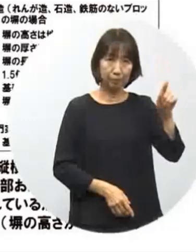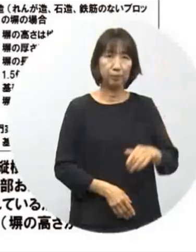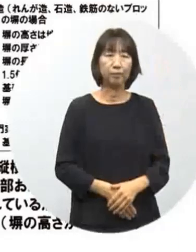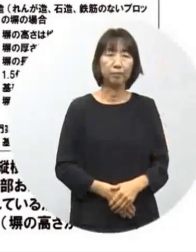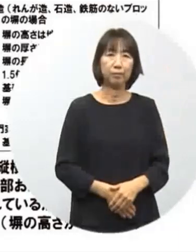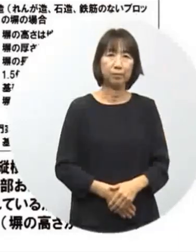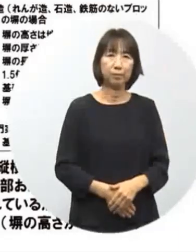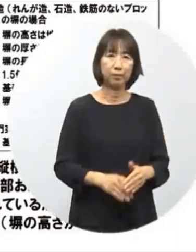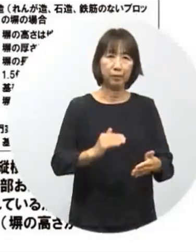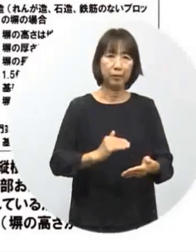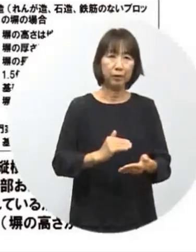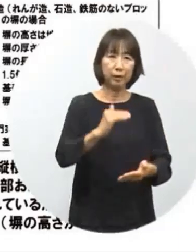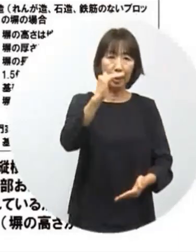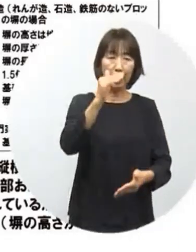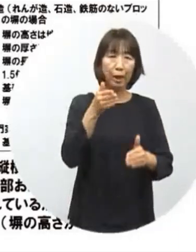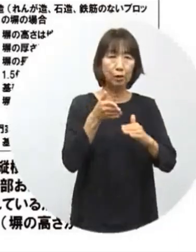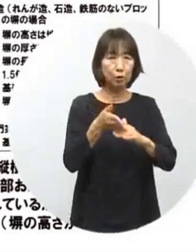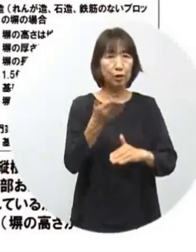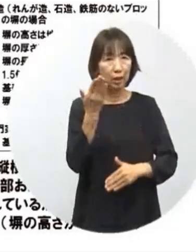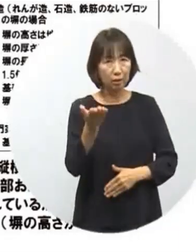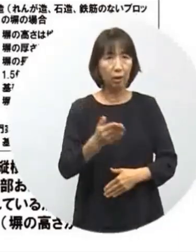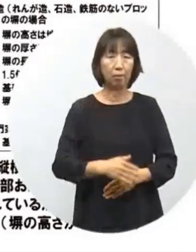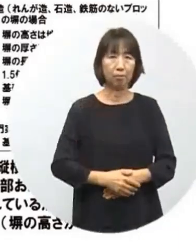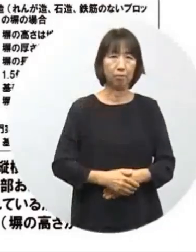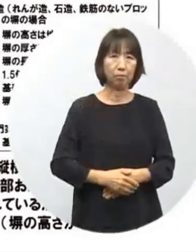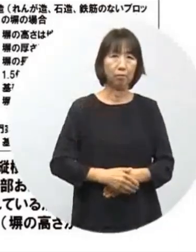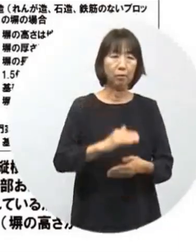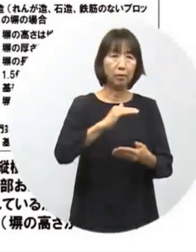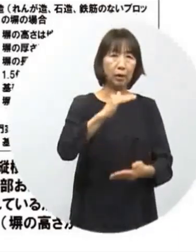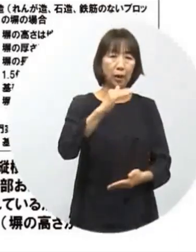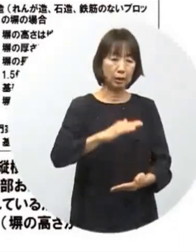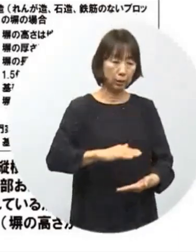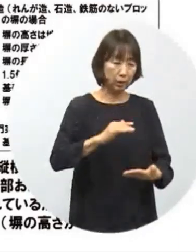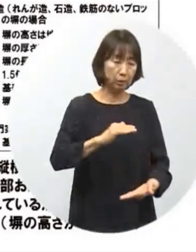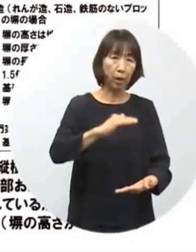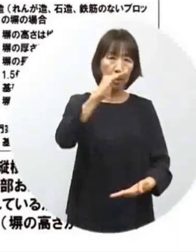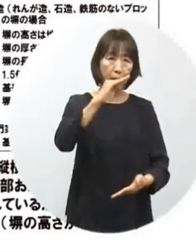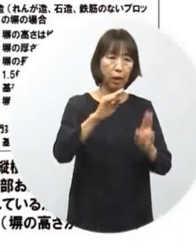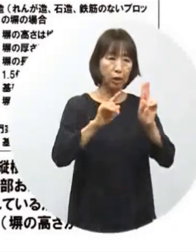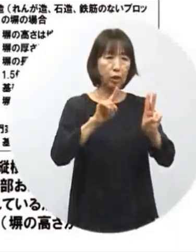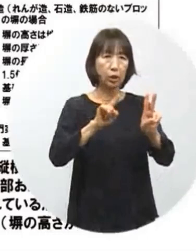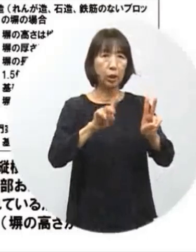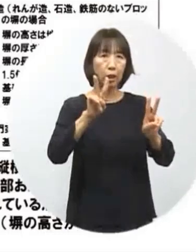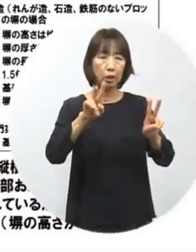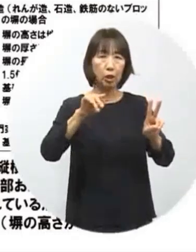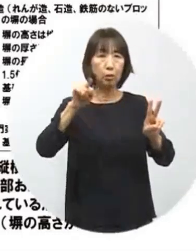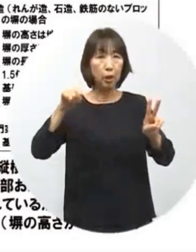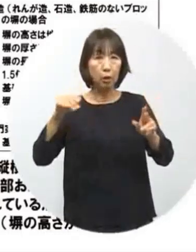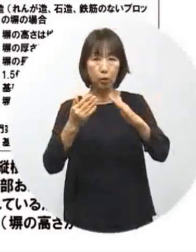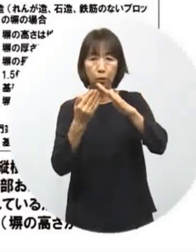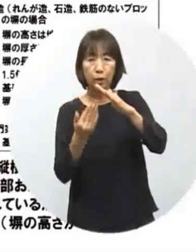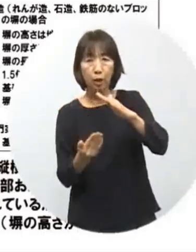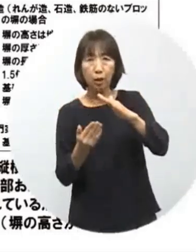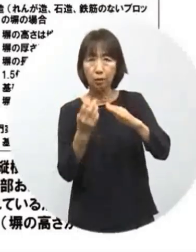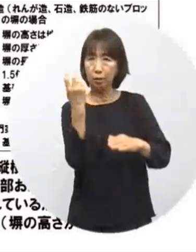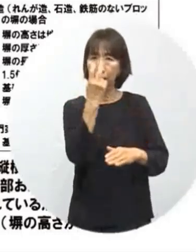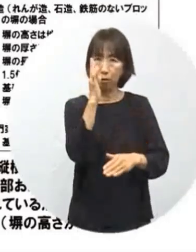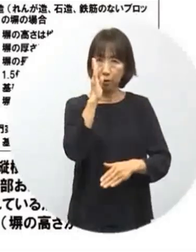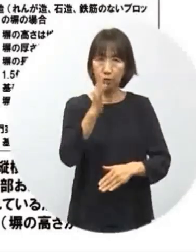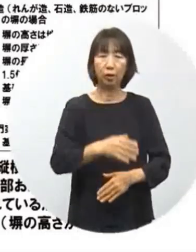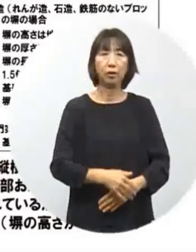塀は高すぎないか、塀の高さは地盤から 2.2 メートル以下にあるかご確認ください